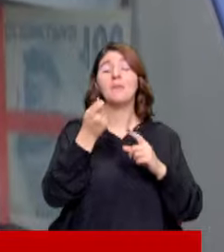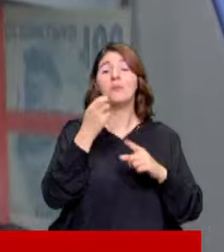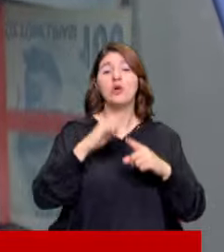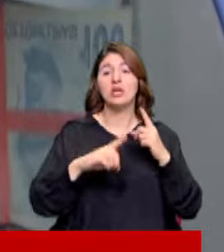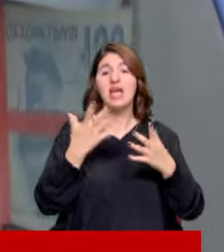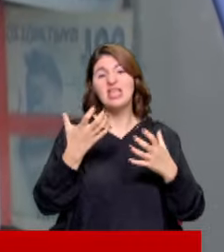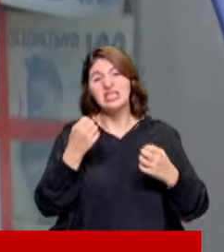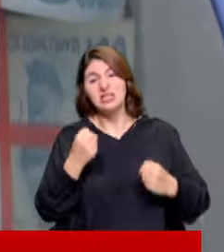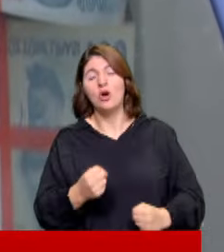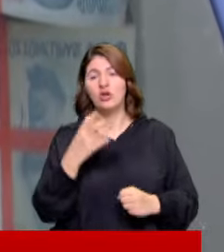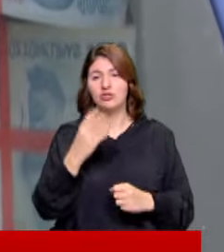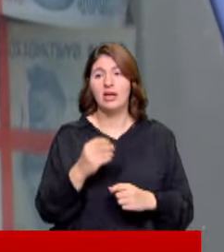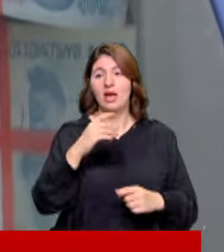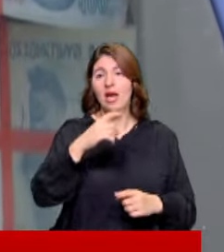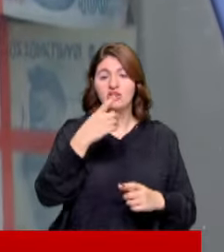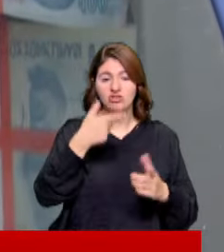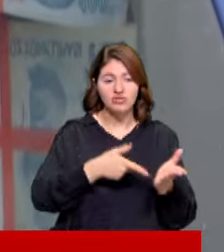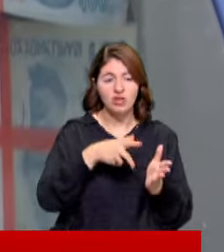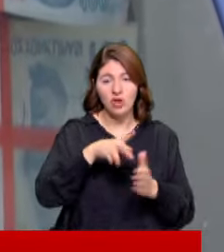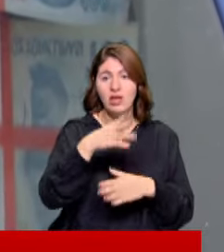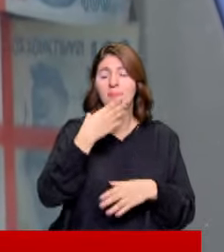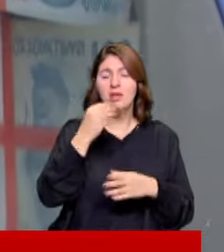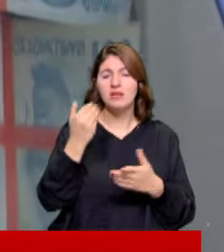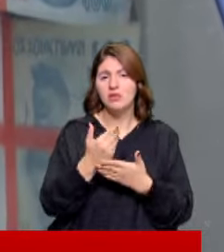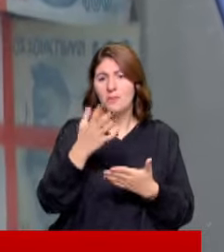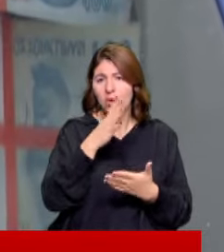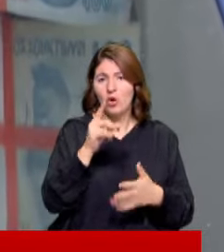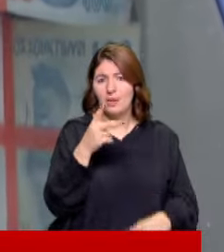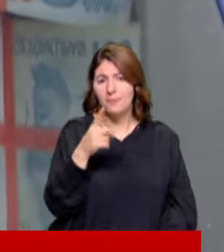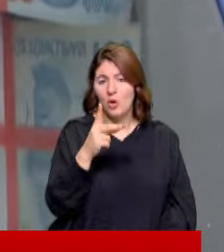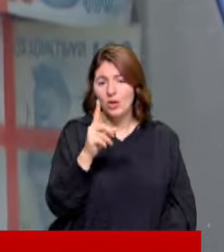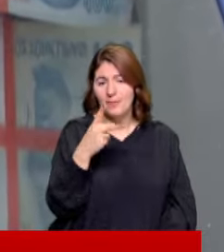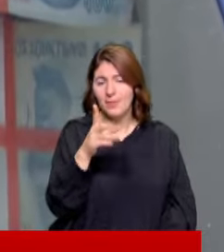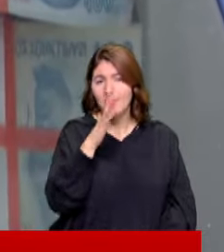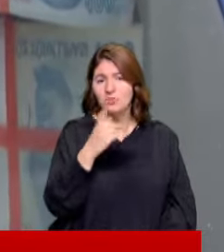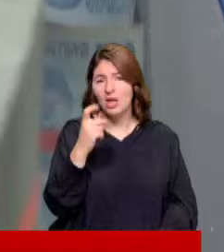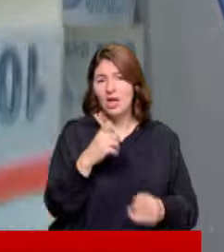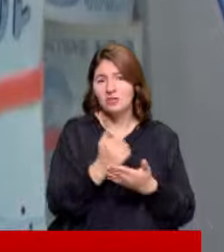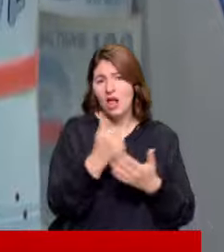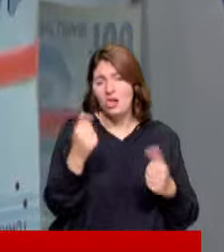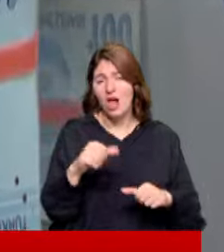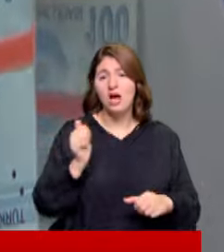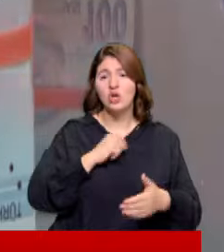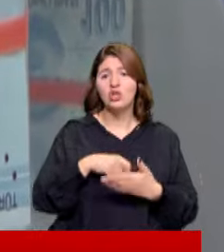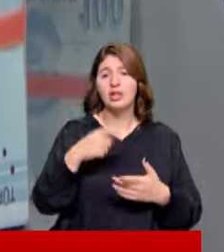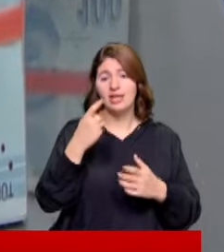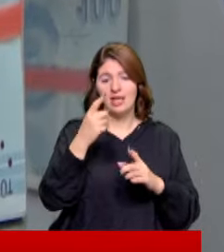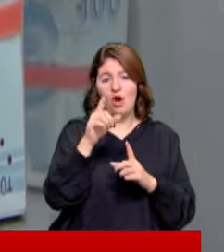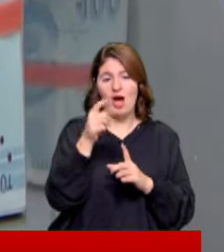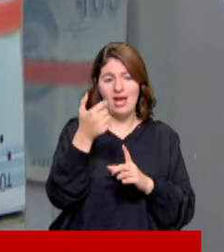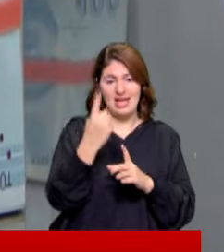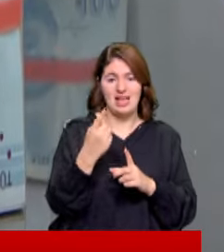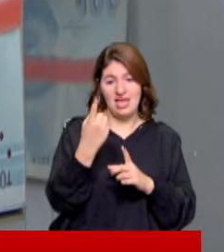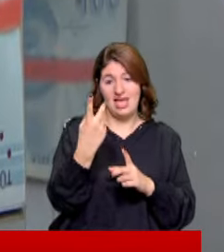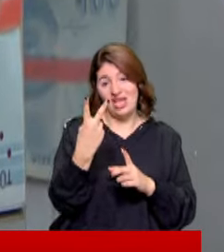çiftçiler yollarda, emeklerin geçinemediğini biliyoruz. 12.500 lira aylıkla geçinmek zorunda kalıyorlar. Asgari ücrete yılın ikinci yarısında bir